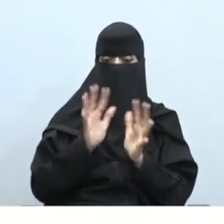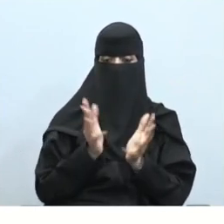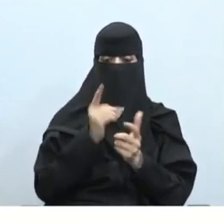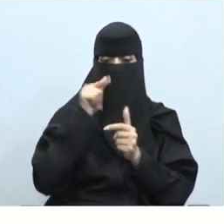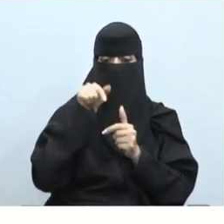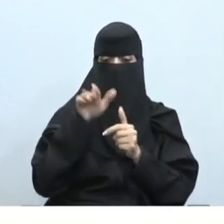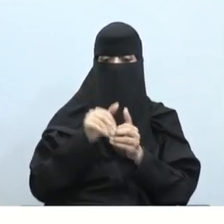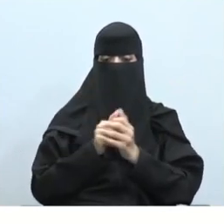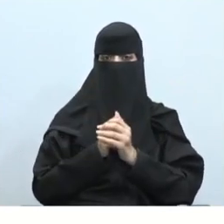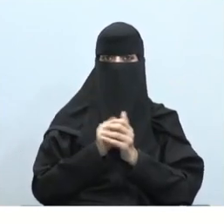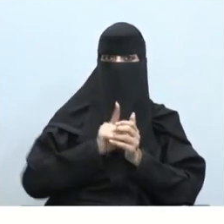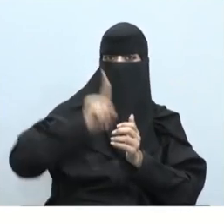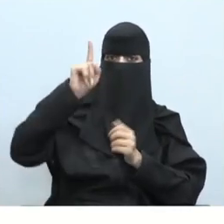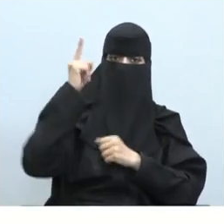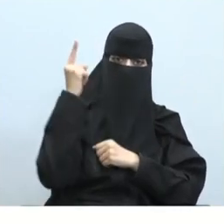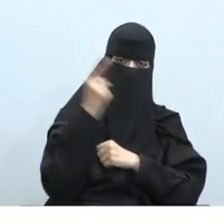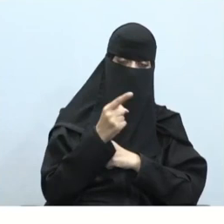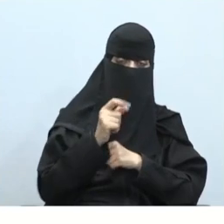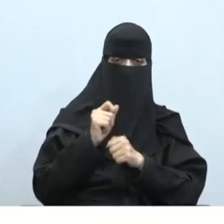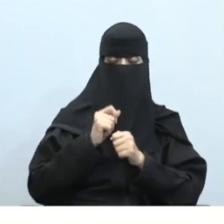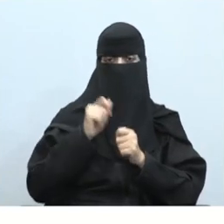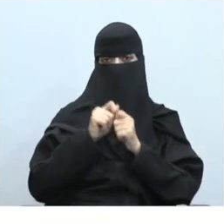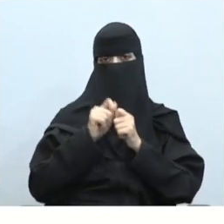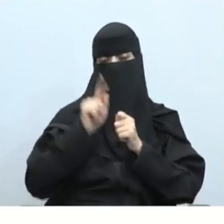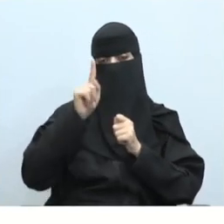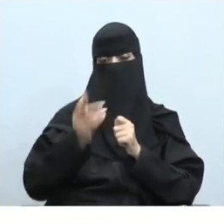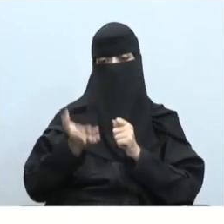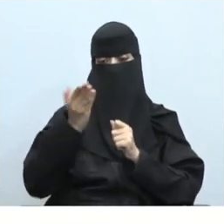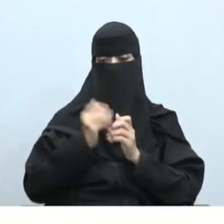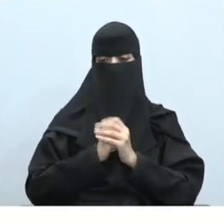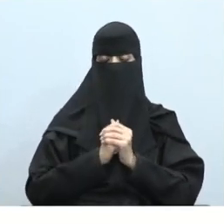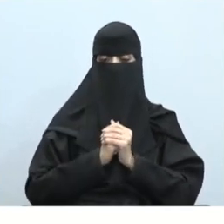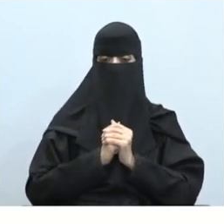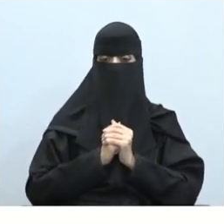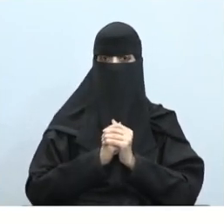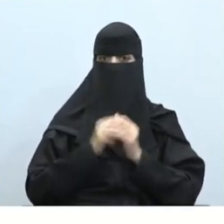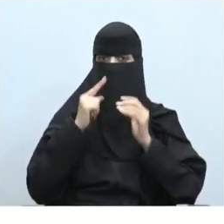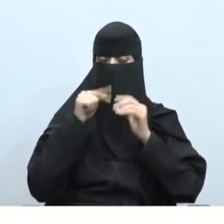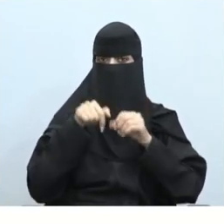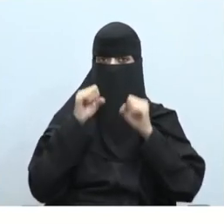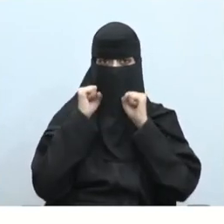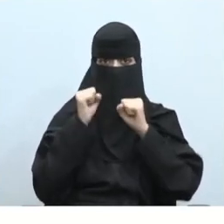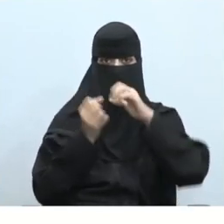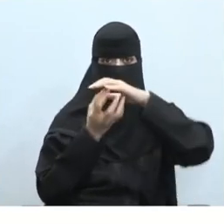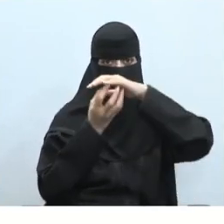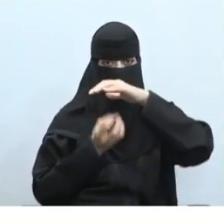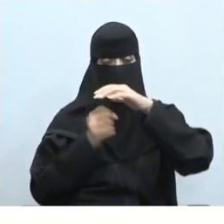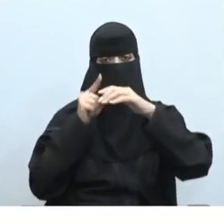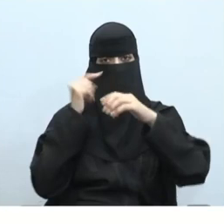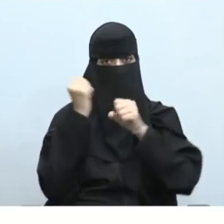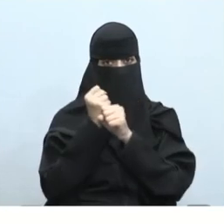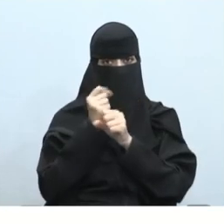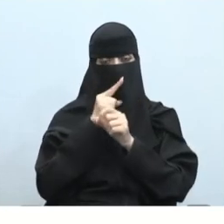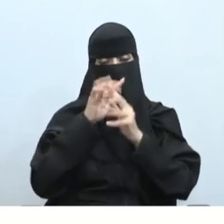اي انسان وهي من امر من امر الله سبحانه وتعالى ومشيئته اذا القوه او قوه الجاذبيه لها دور